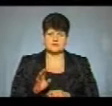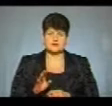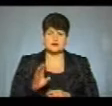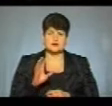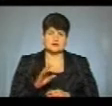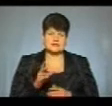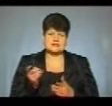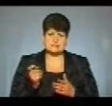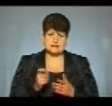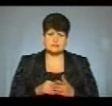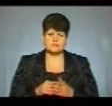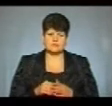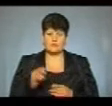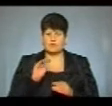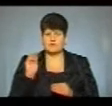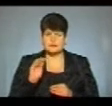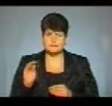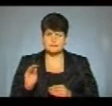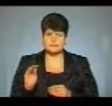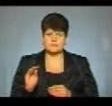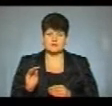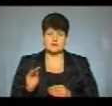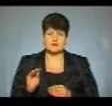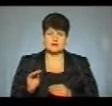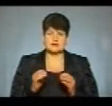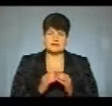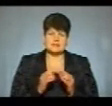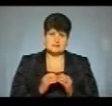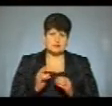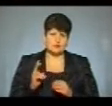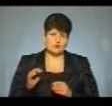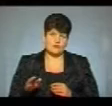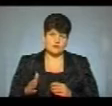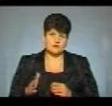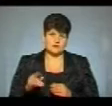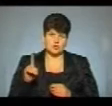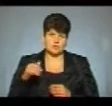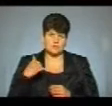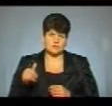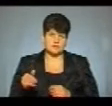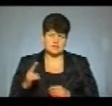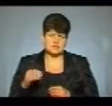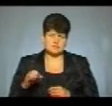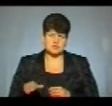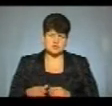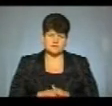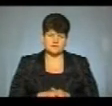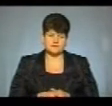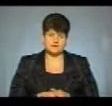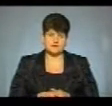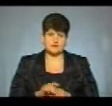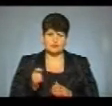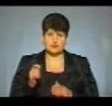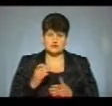номер 457, поновили написи РУ 10 кВт, тобто напругу тут 10 кВт і номер телефона диспетчерський. Включіть,